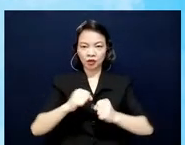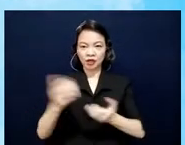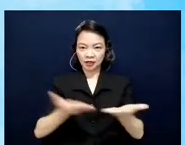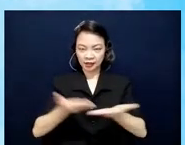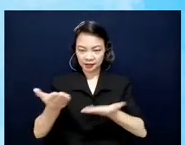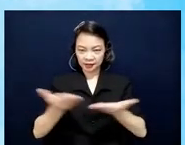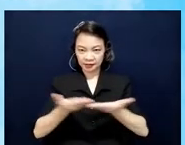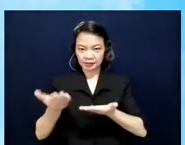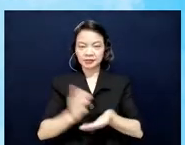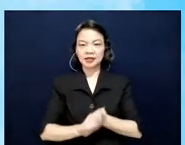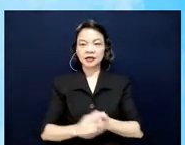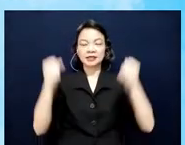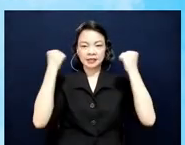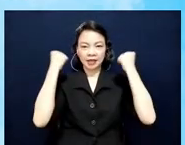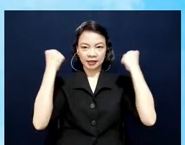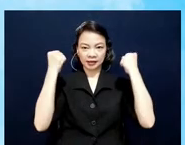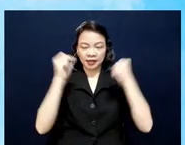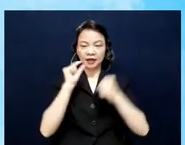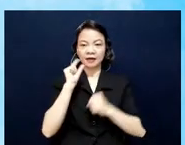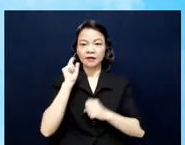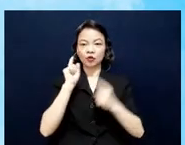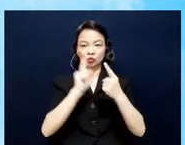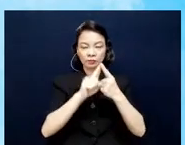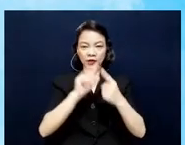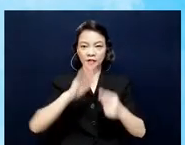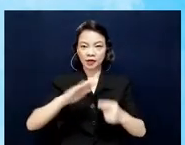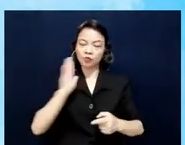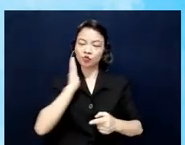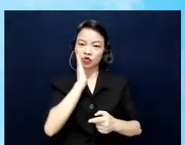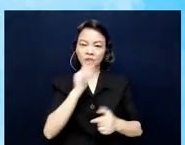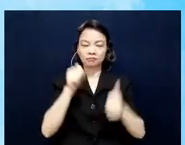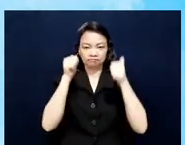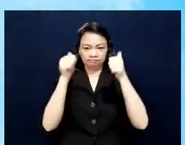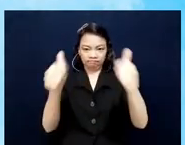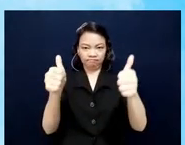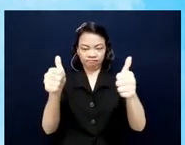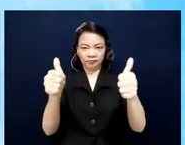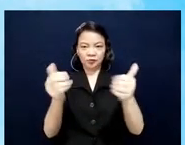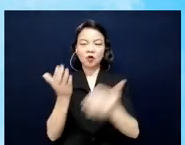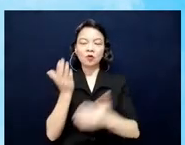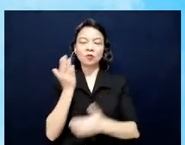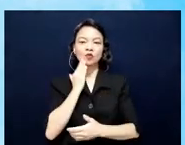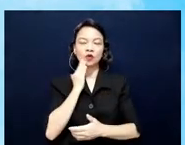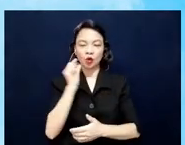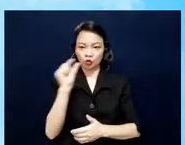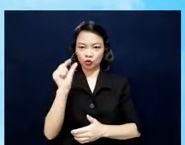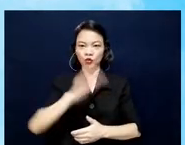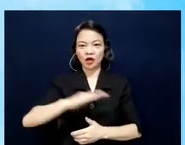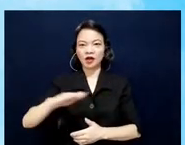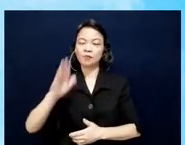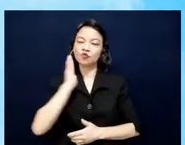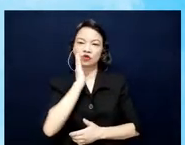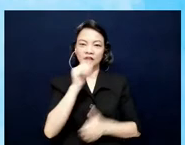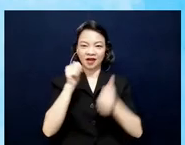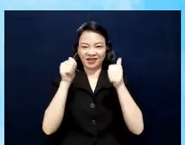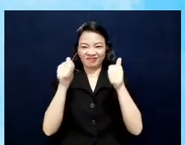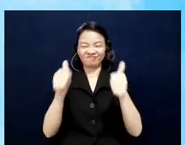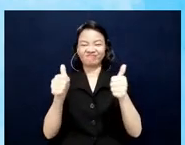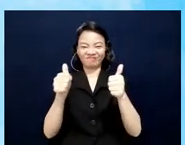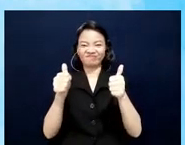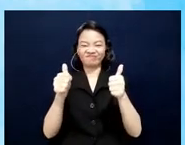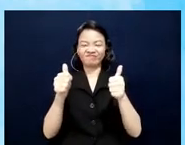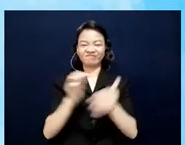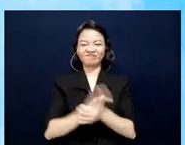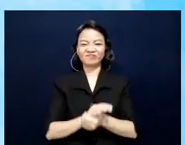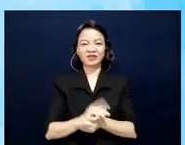akses layanan kesehatan ke anak muda itu menjadi lebih ramah dan makin mudah diakses oleh anak-anak muda. Nah, kemudian